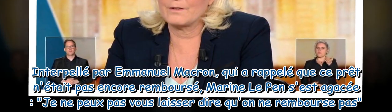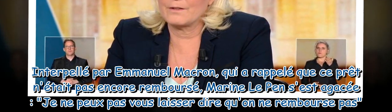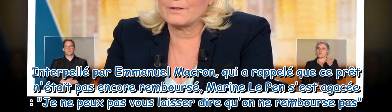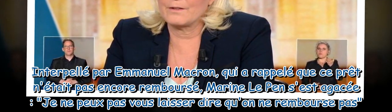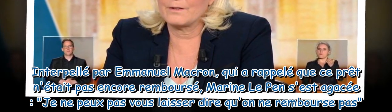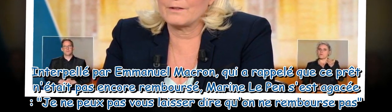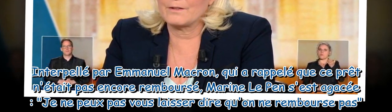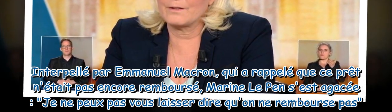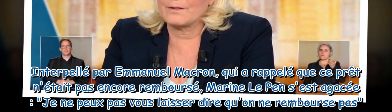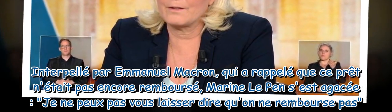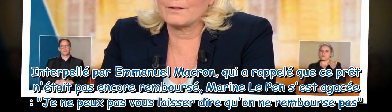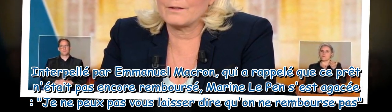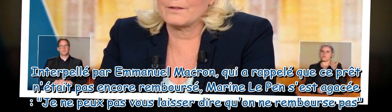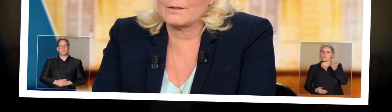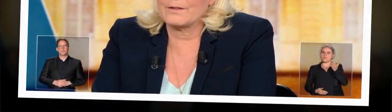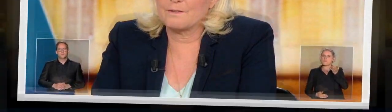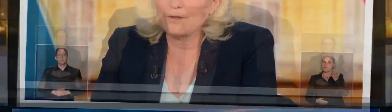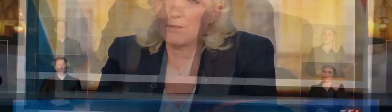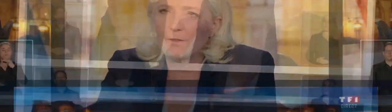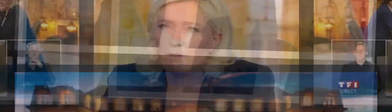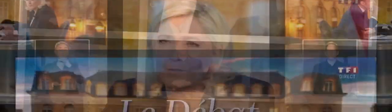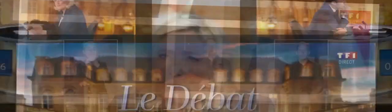pas vous laisser dire qu'on ne rembourse pas